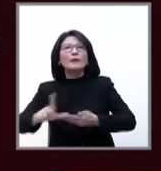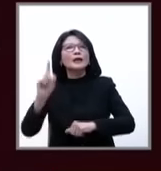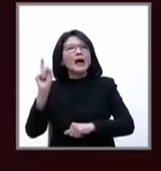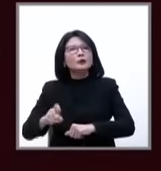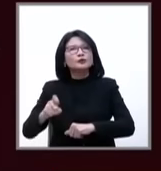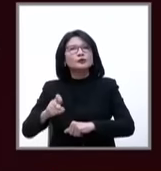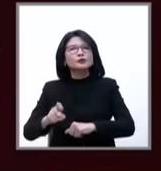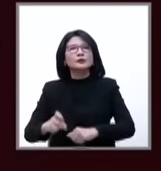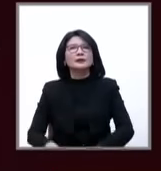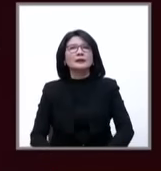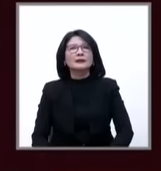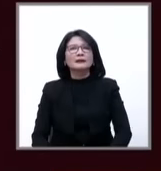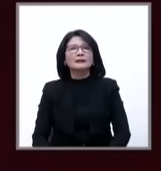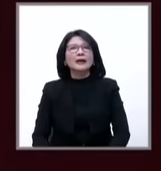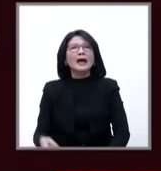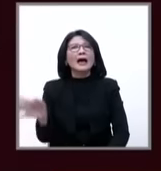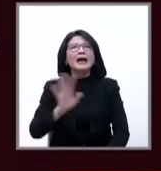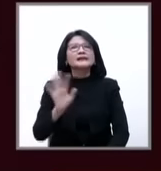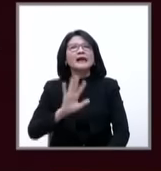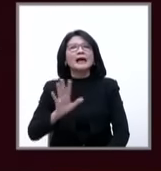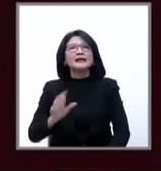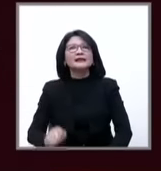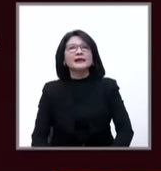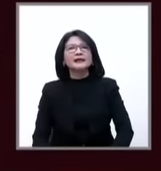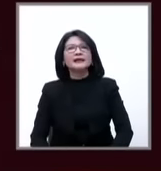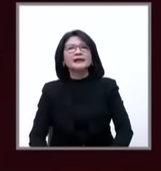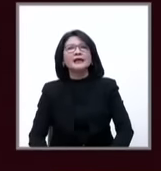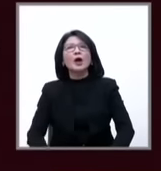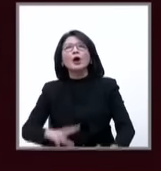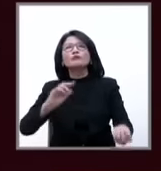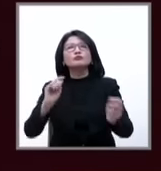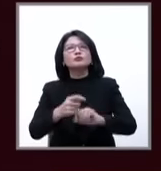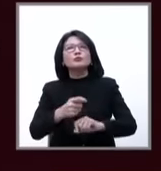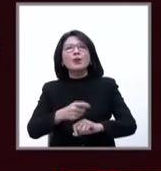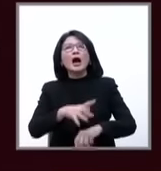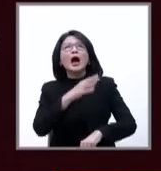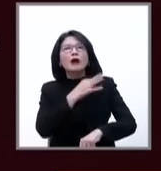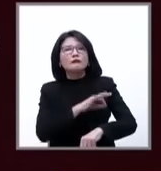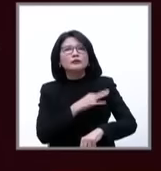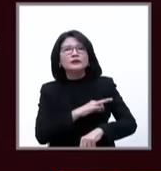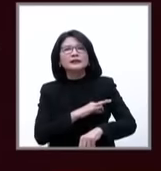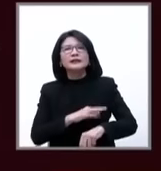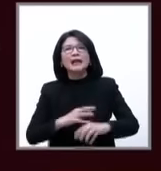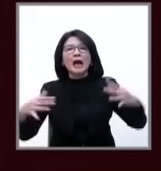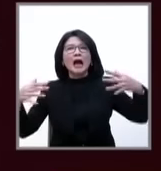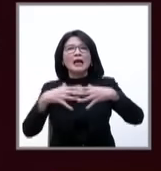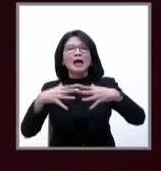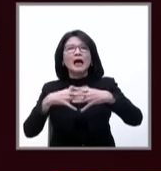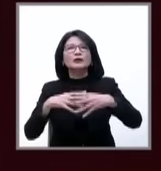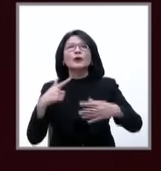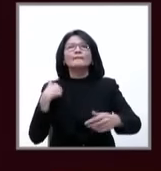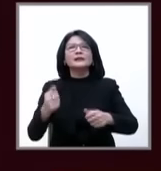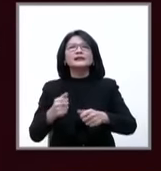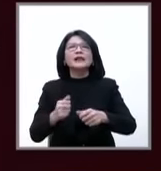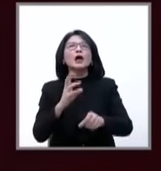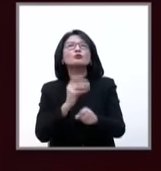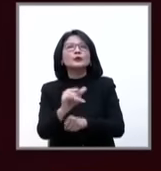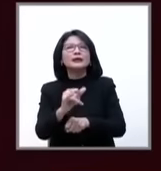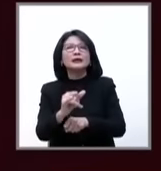menjatuhkan, menurut saya itu tidak fair gitu ya. Dan itu merugikan rakyat sebagai publik. Mengapa? Karena rakyat